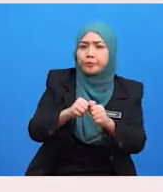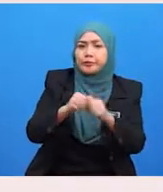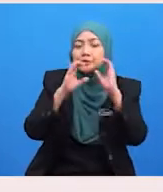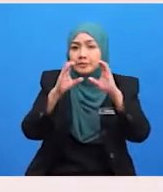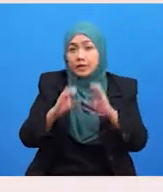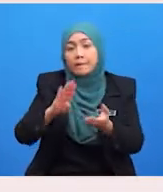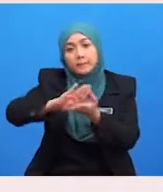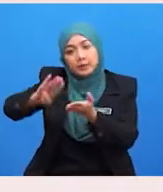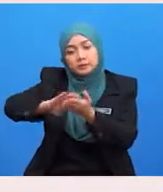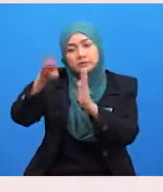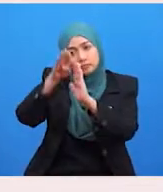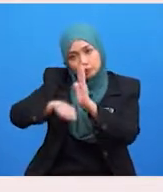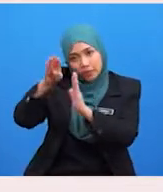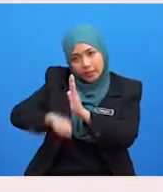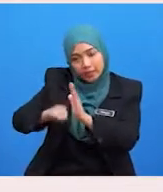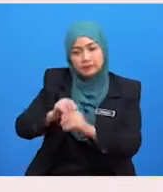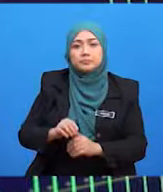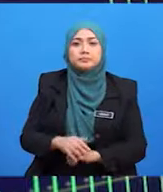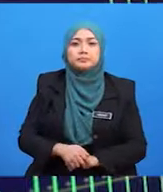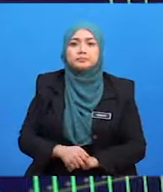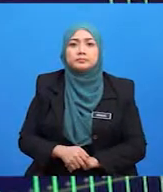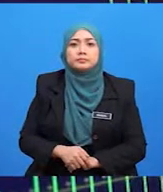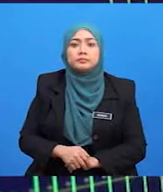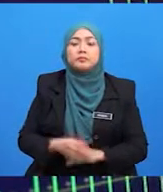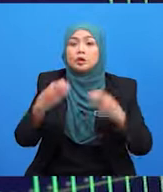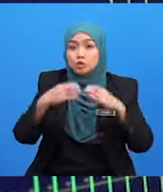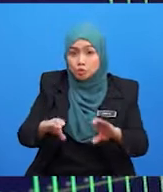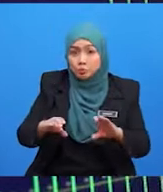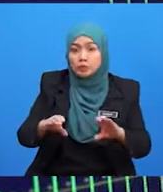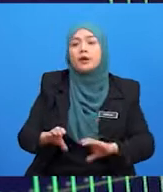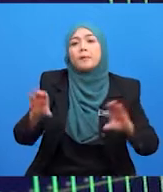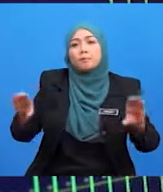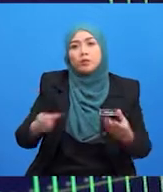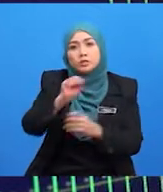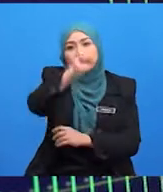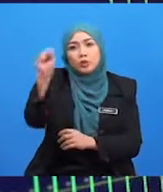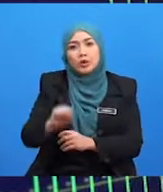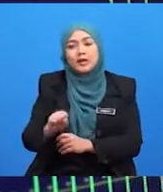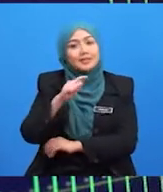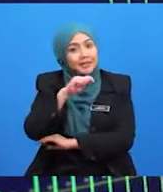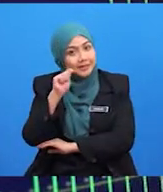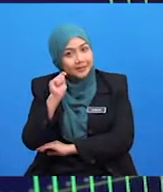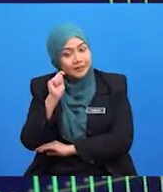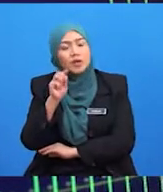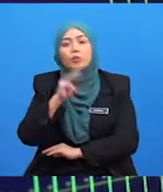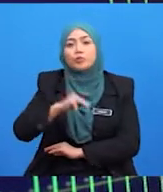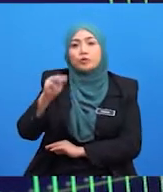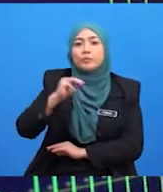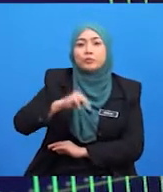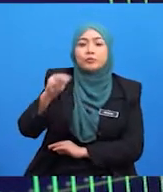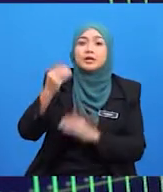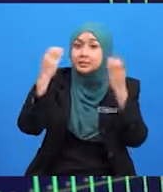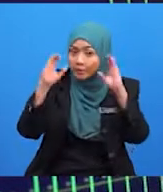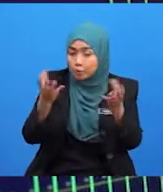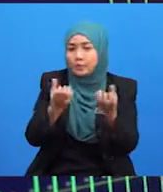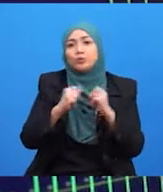kaedah baki berkurangan. Mari kita cuba selesaikan soalan yang ditanya sebentar tadi. Murid-murid,